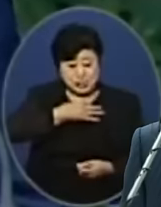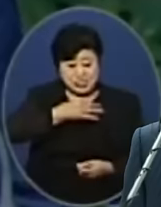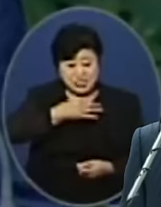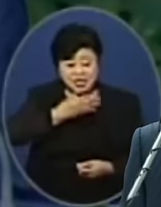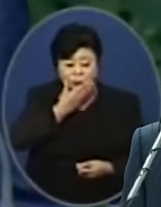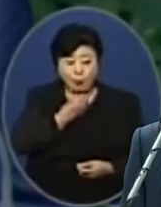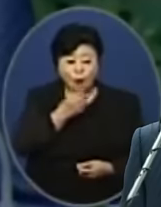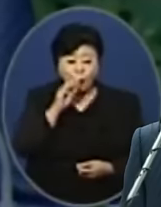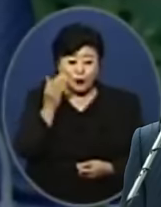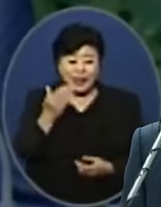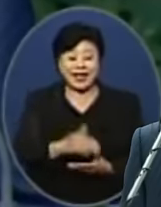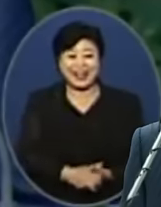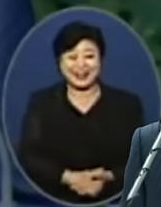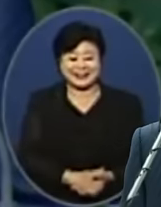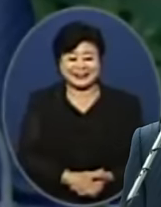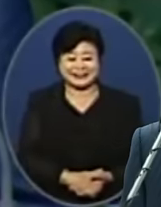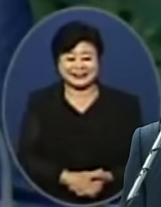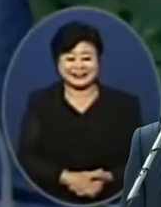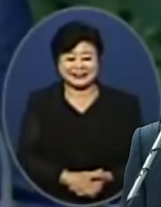복이 되는 것입니다.